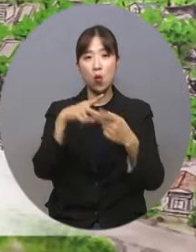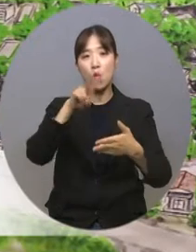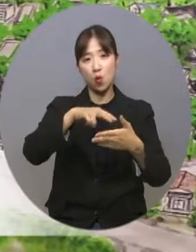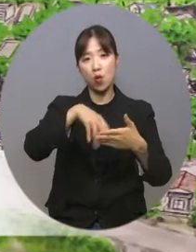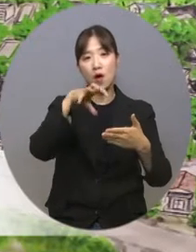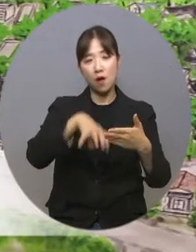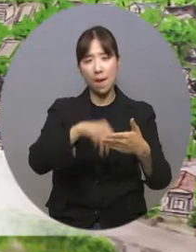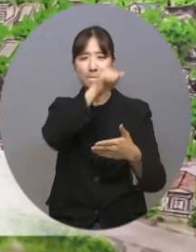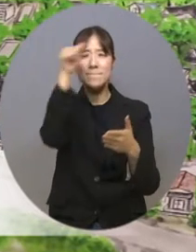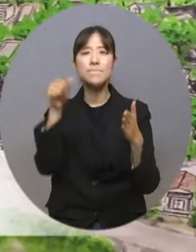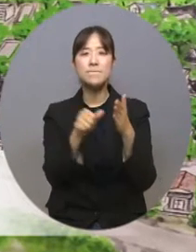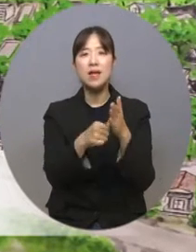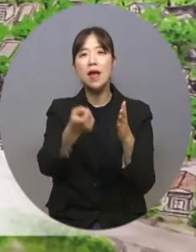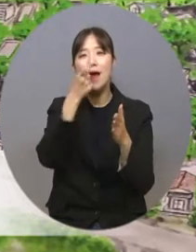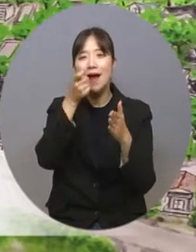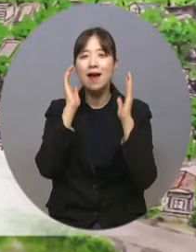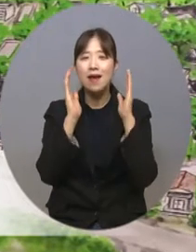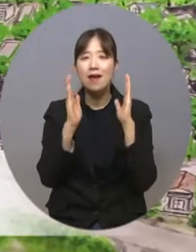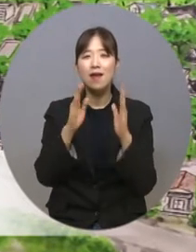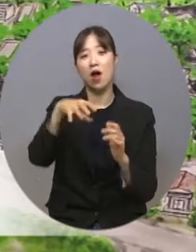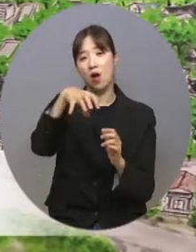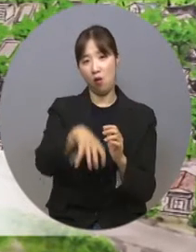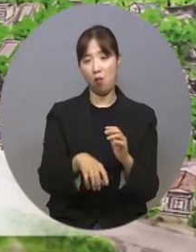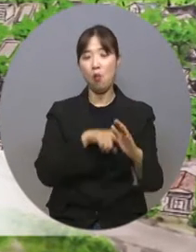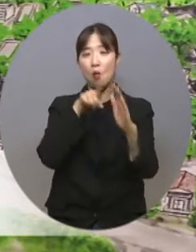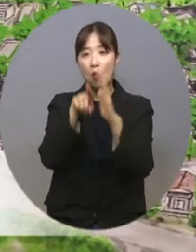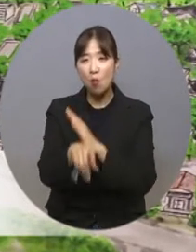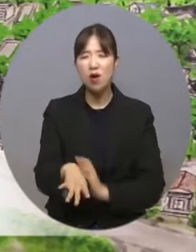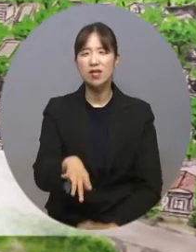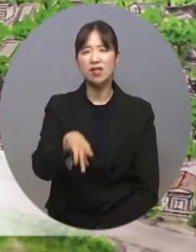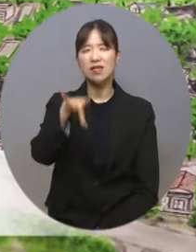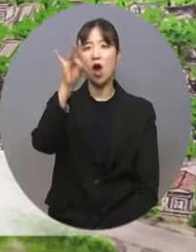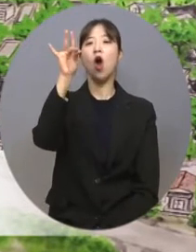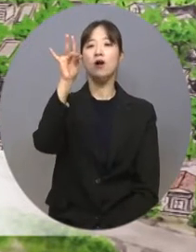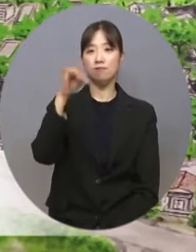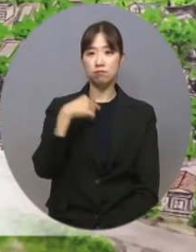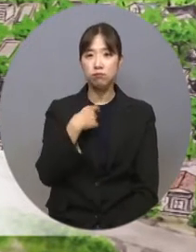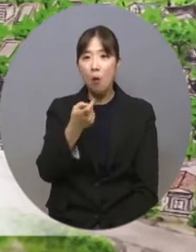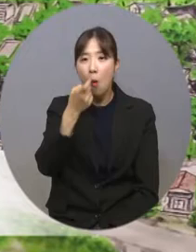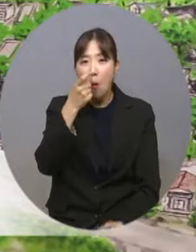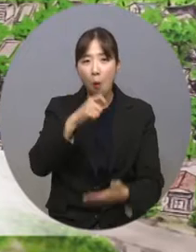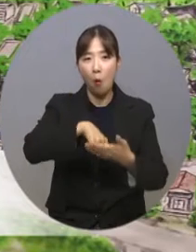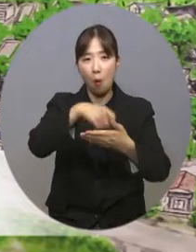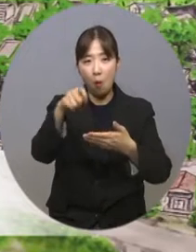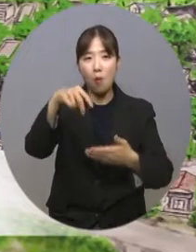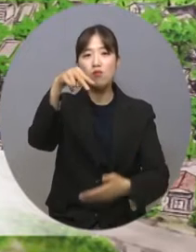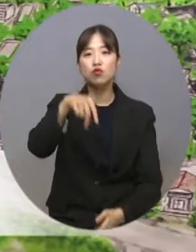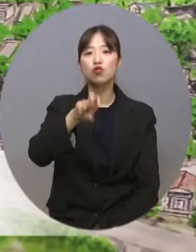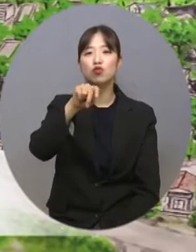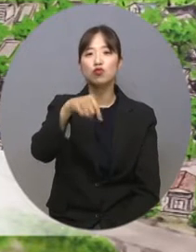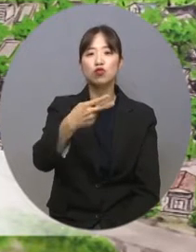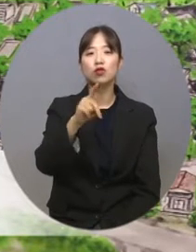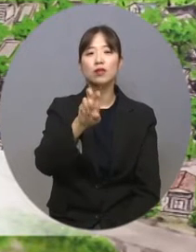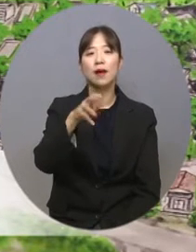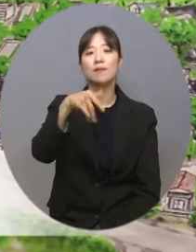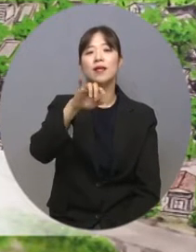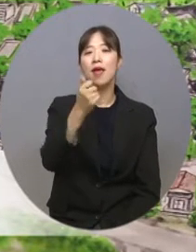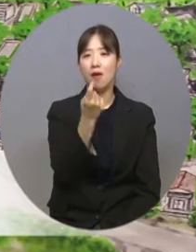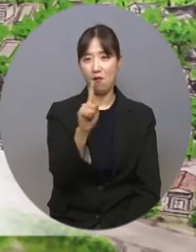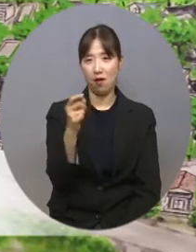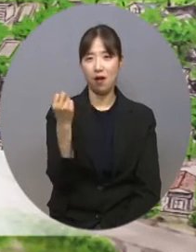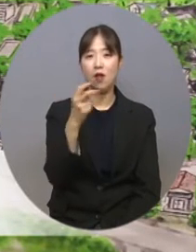학습 교육원이 있어가지고 처음에 거 가서 붓을 잡기 시작해가지고 수묵담채와 한국화 선생이